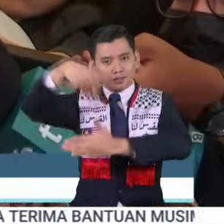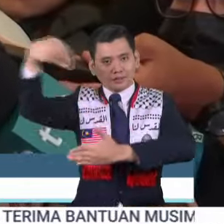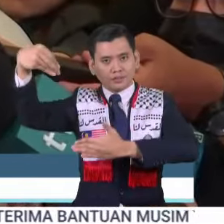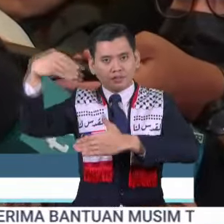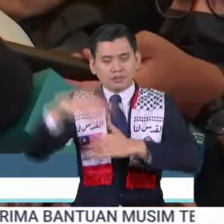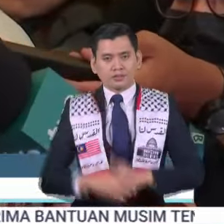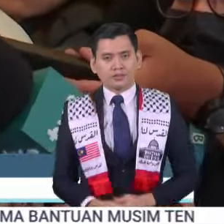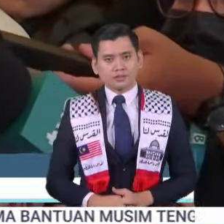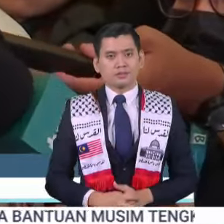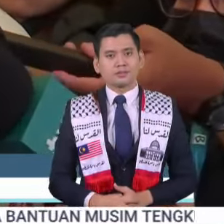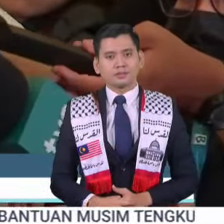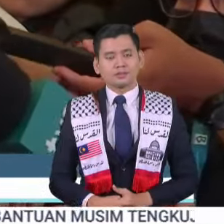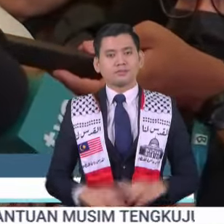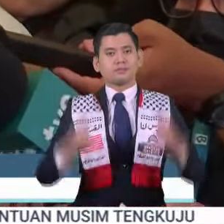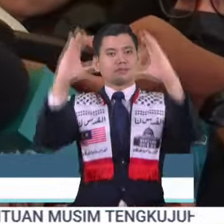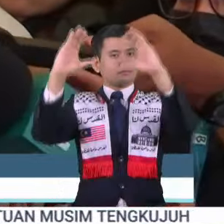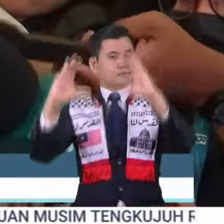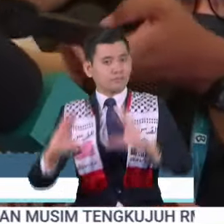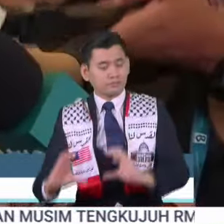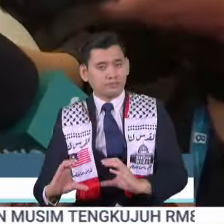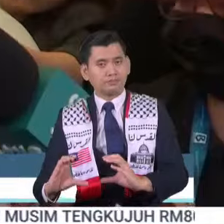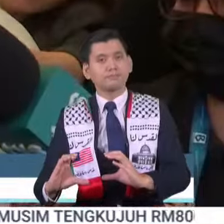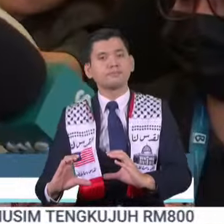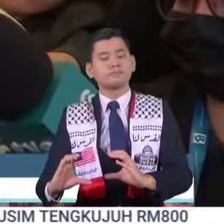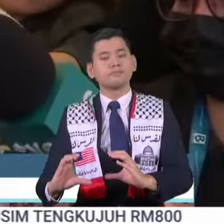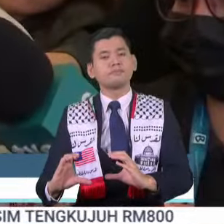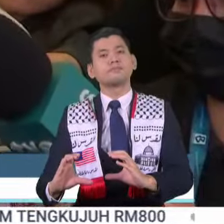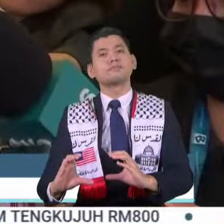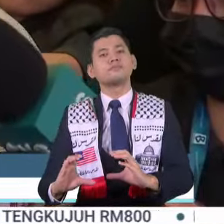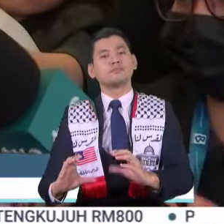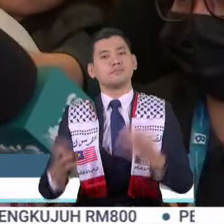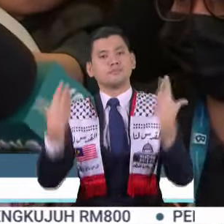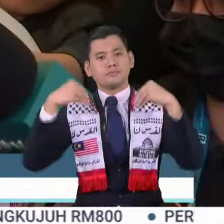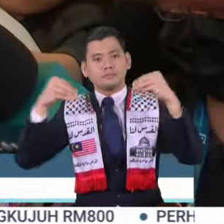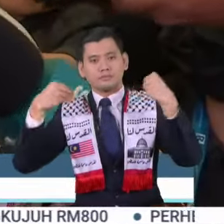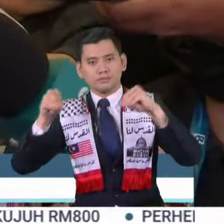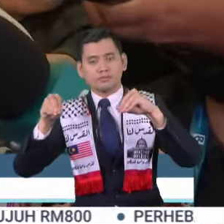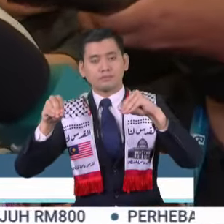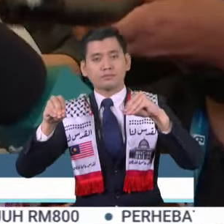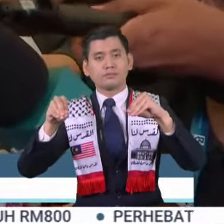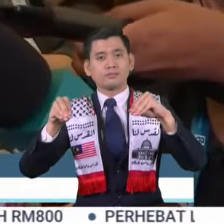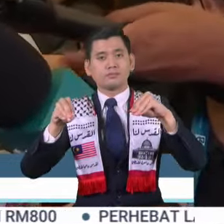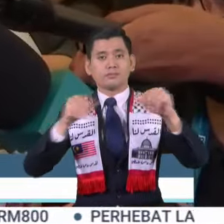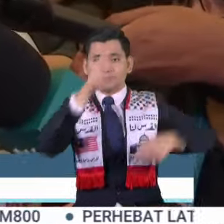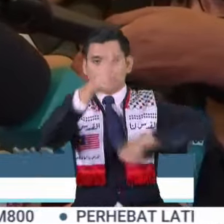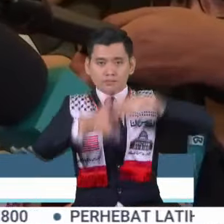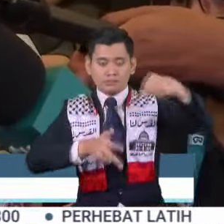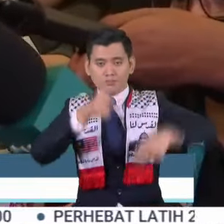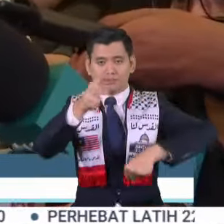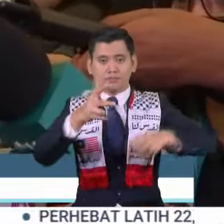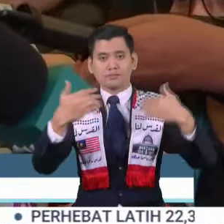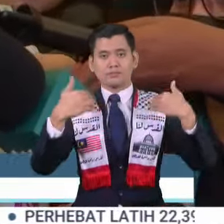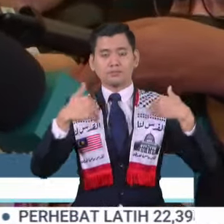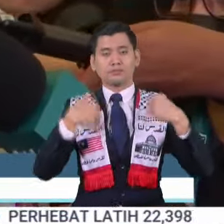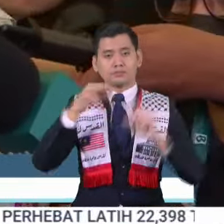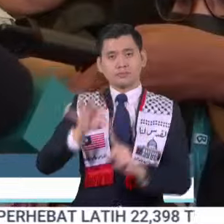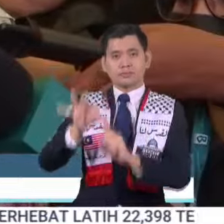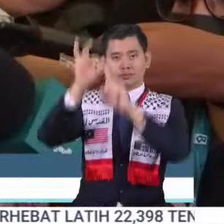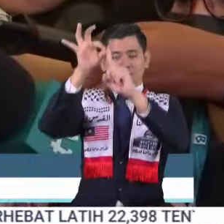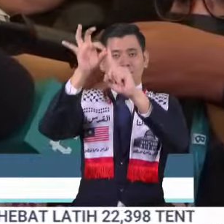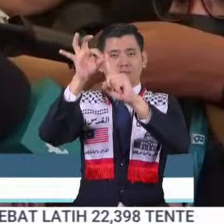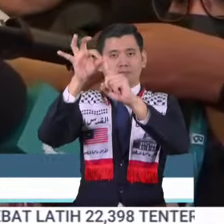ke platform-platform ataupun pasaran filem ataupun film market yang ada di terutama